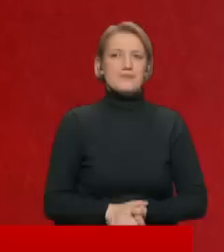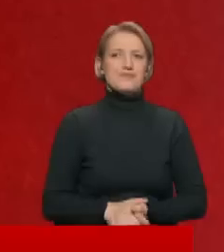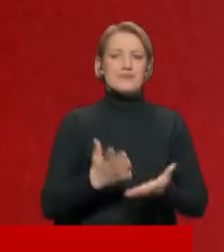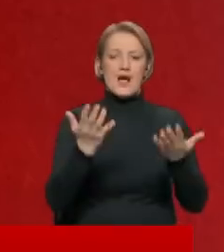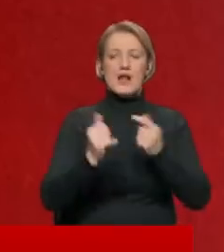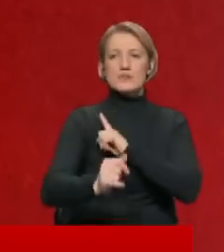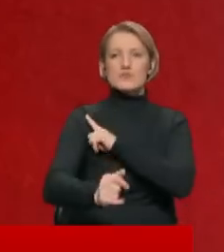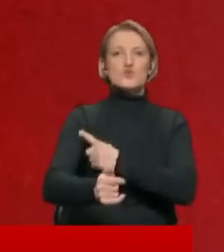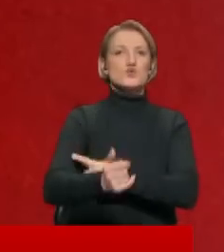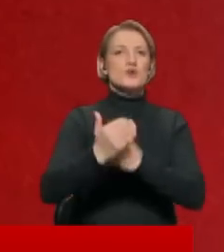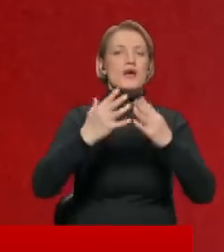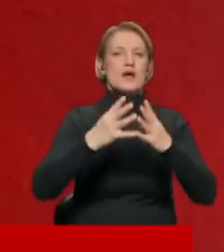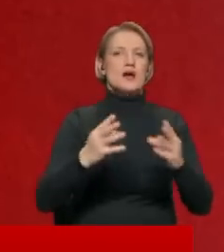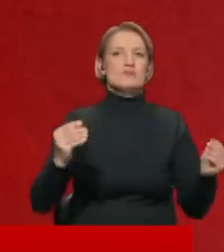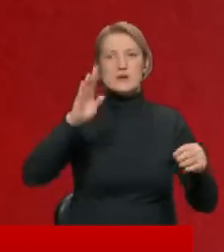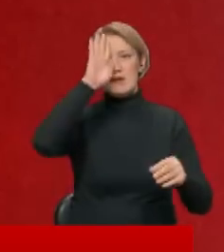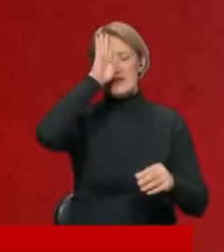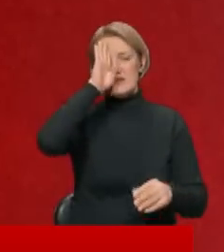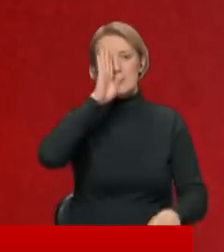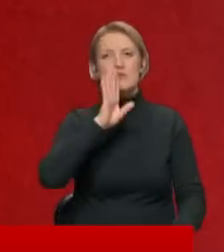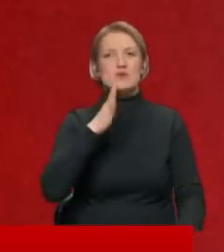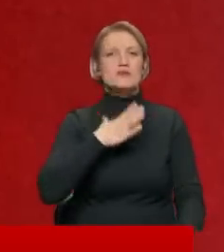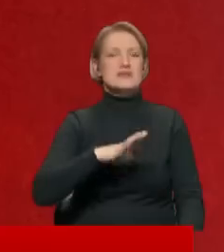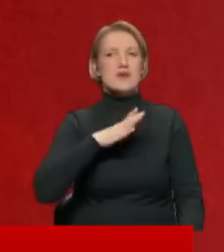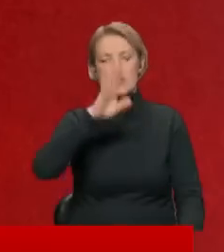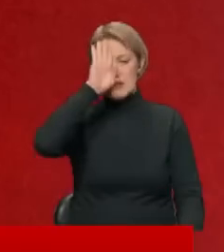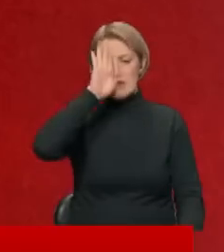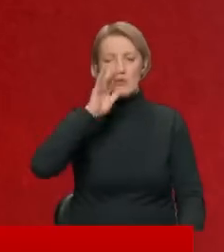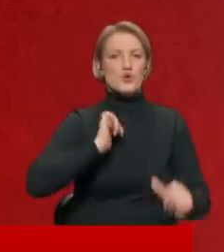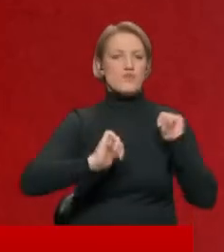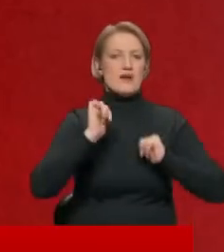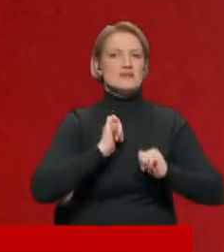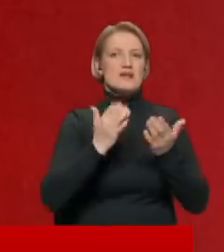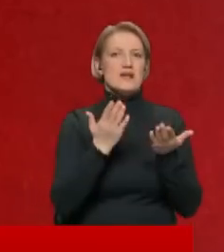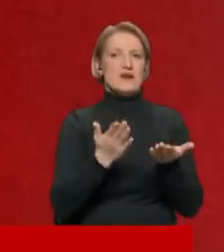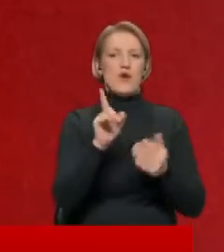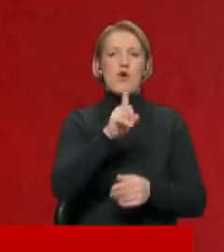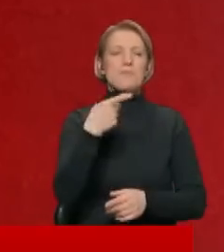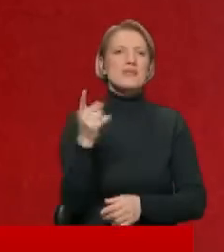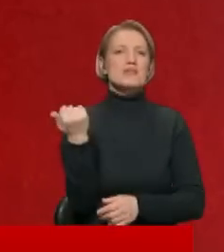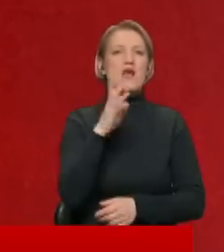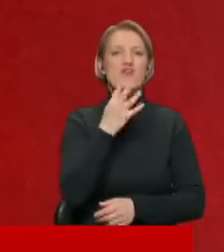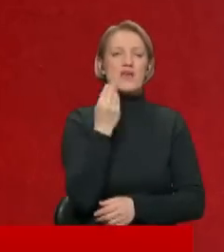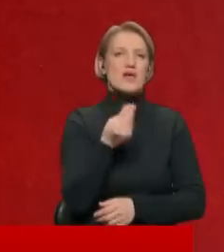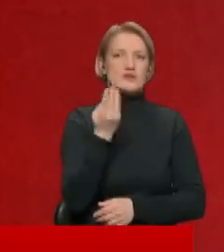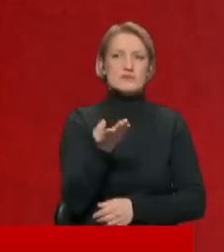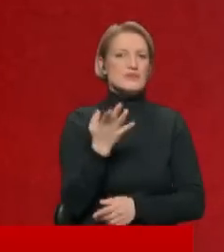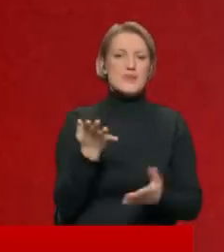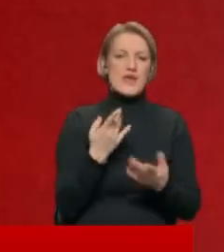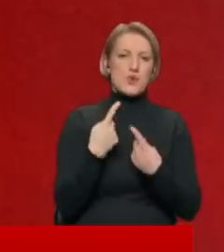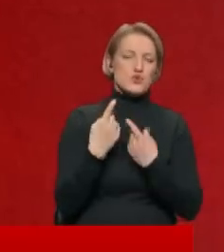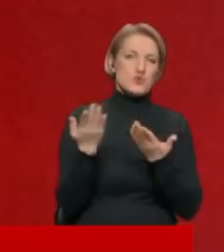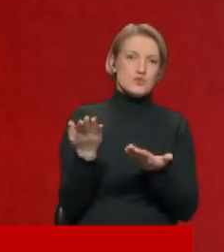alım gücünün kaybı İstanbul'u tercih edemedi İstanbul'da üniversiteleri tercih ederek on binlerce gencimiz şimdi neyi